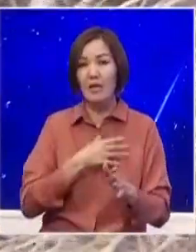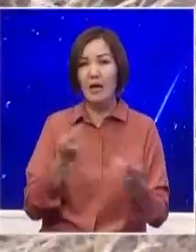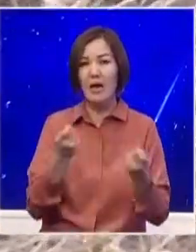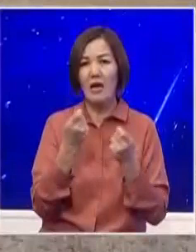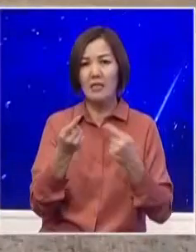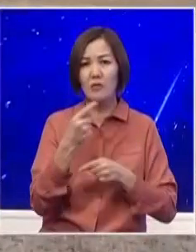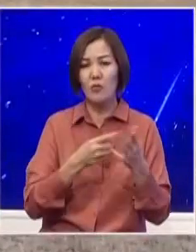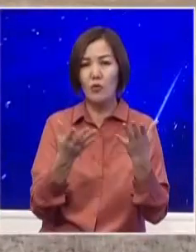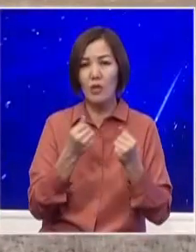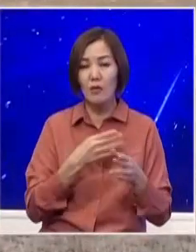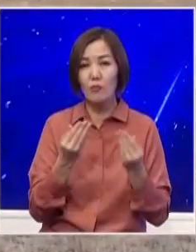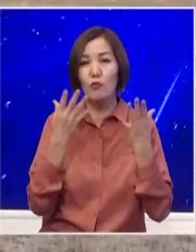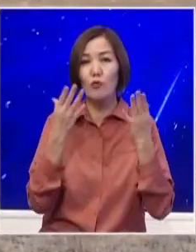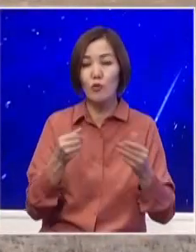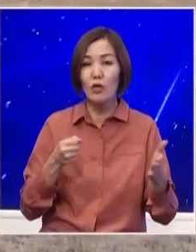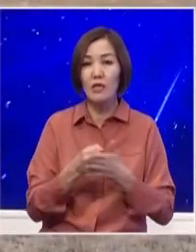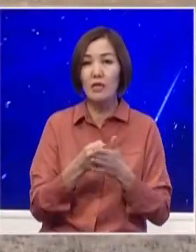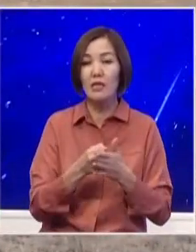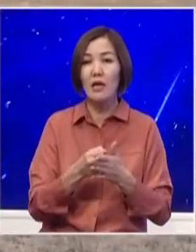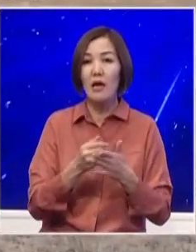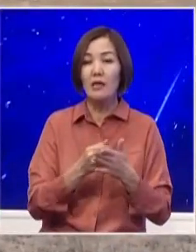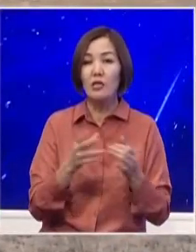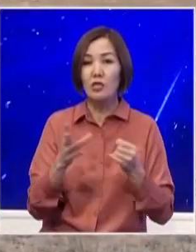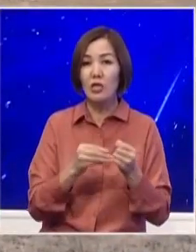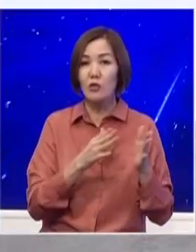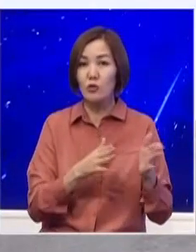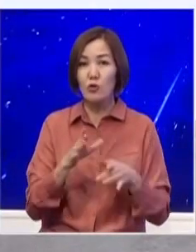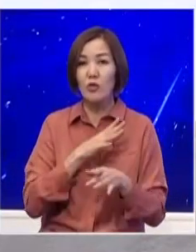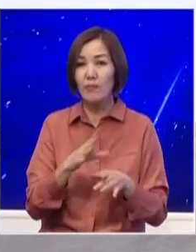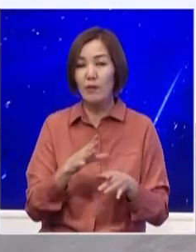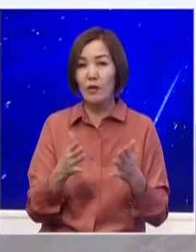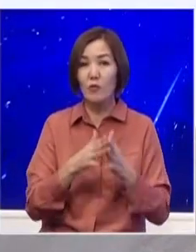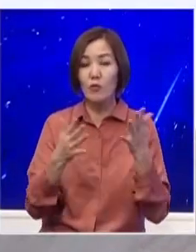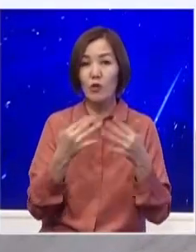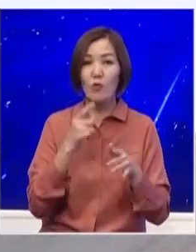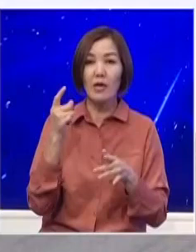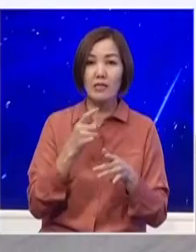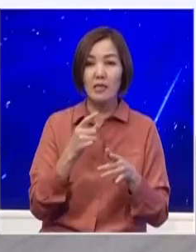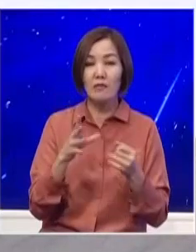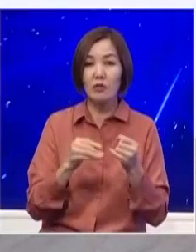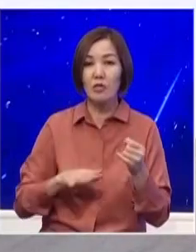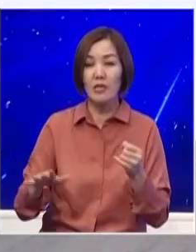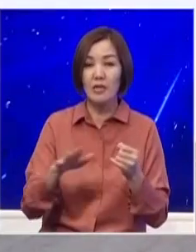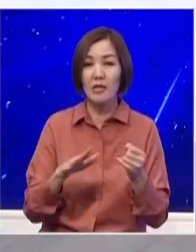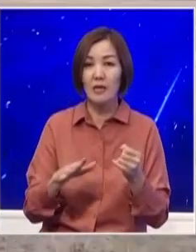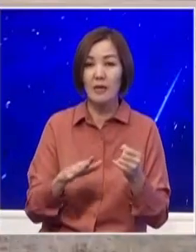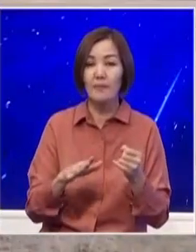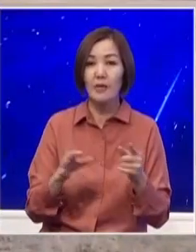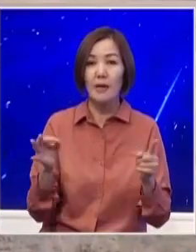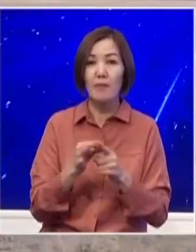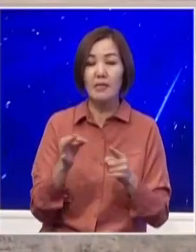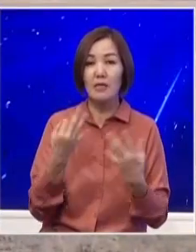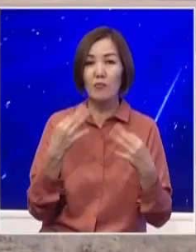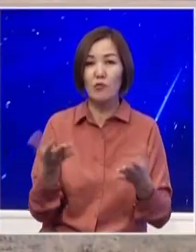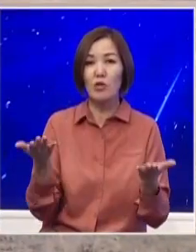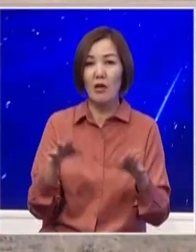жер өткен. Осы күнге дейін ауданда жер активтері жүйеленбеген. Үлкен ауыл шаруашылық учаскелері жерді мақсатына сай